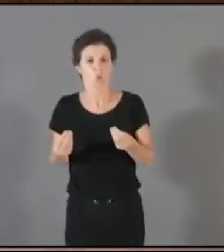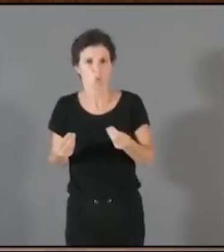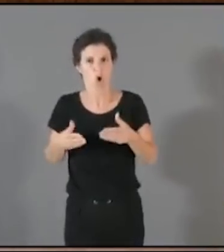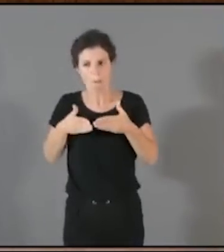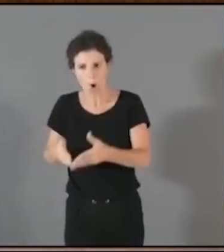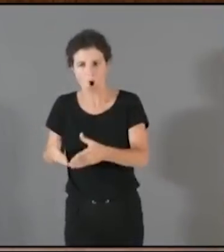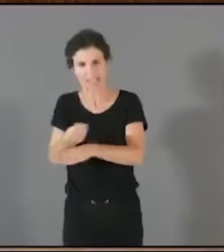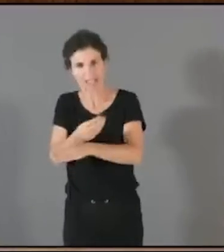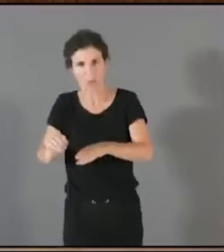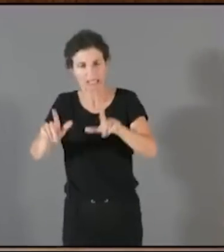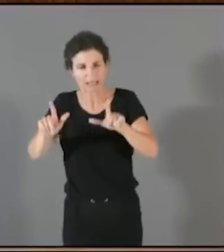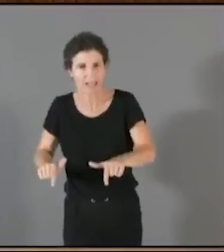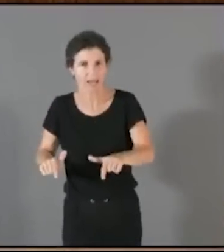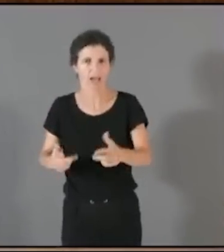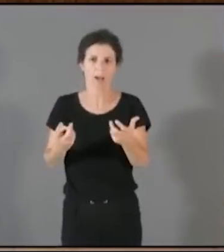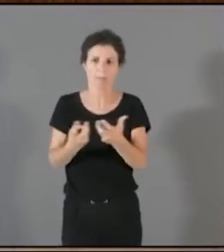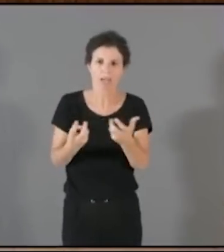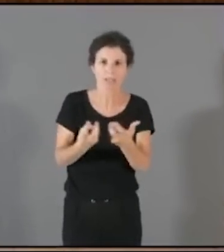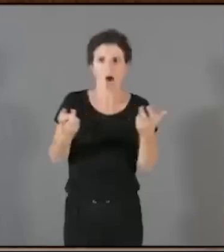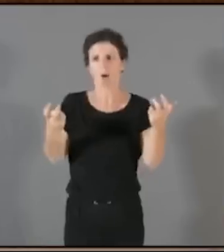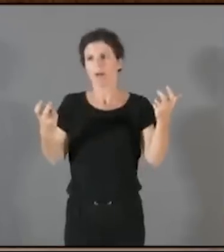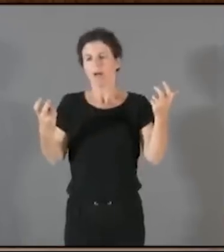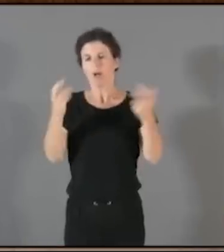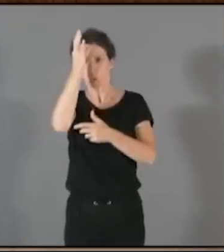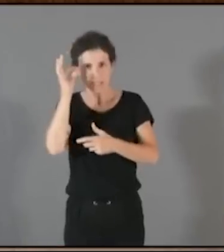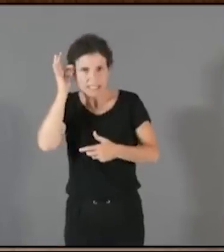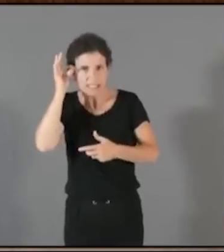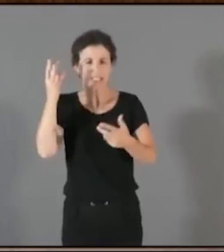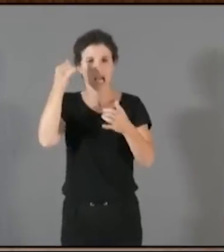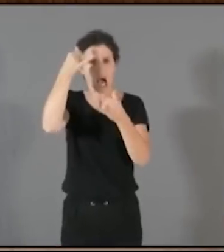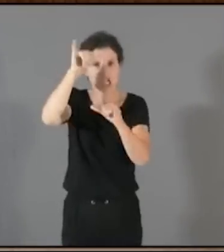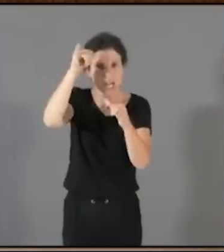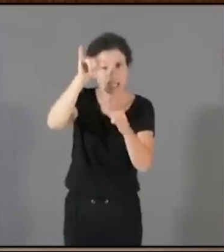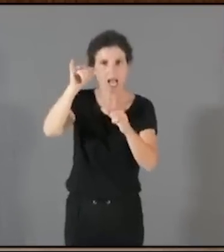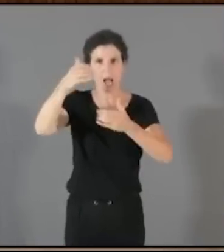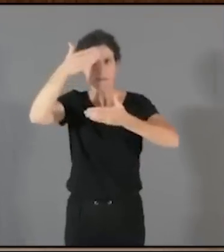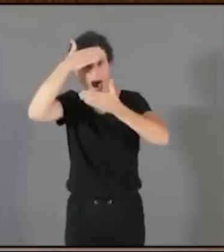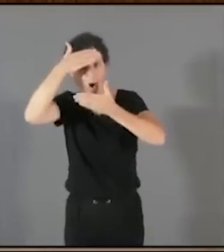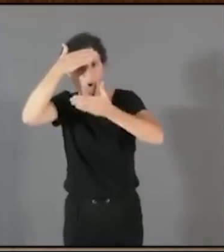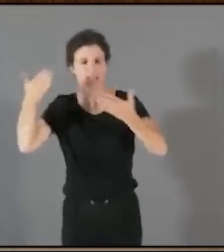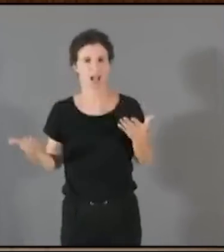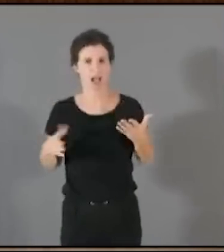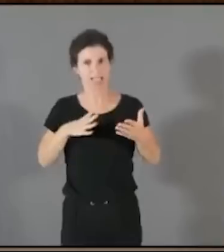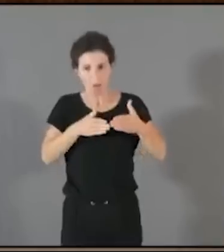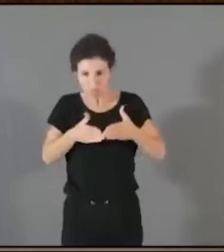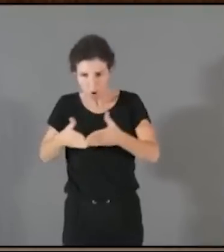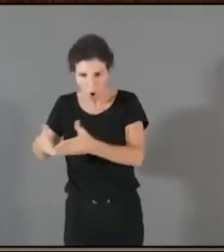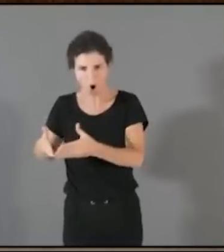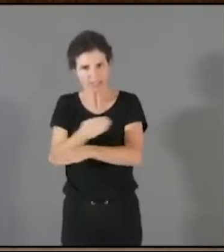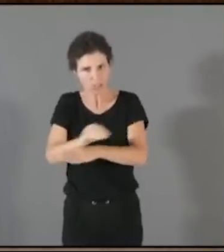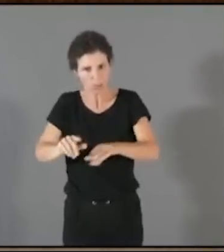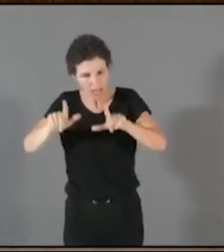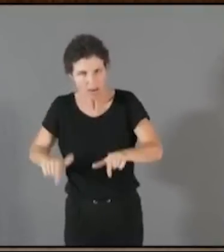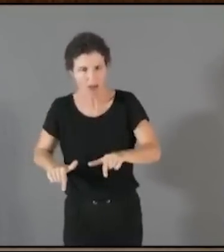comme dans les ports tunisiens, dans les ports algériens, dans les ports marocains qui sont sûrs. Mais c'est toujours vers l'Europe. Elle pourrait mettre le cap